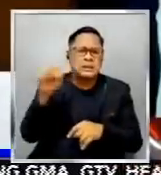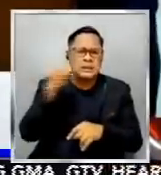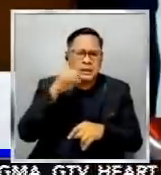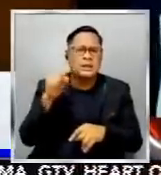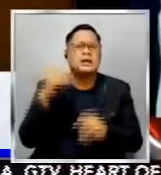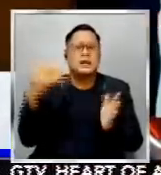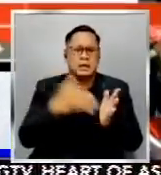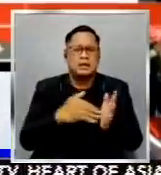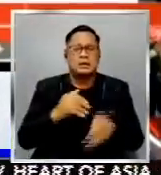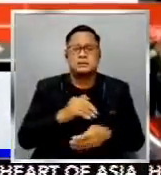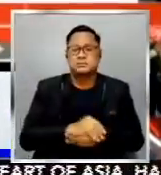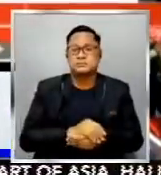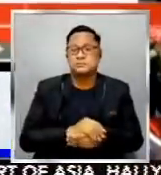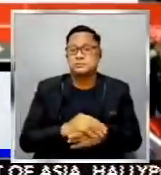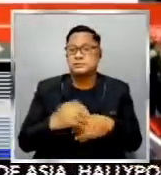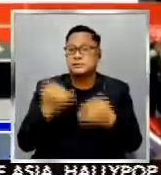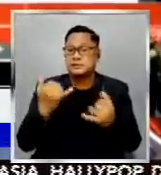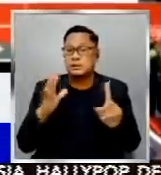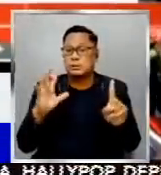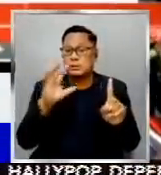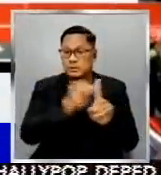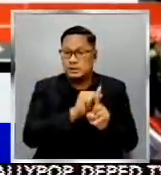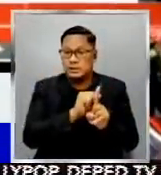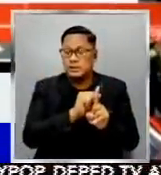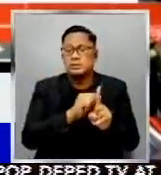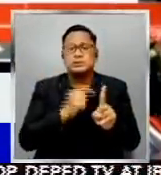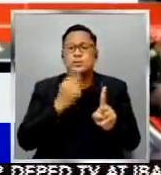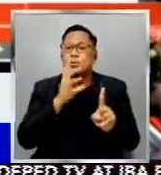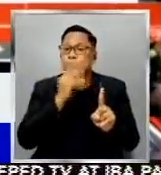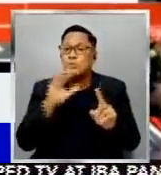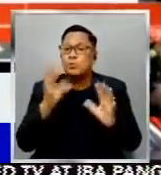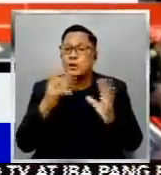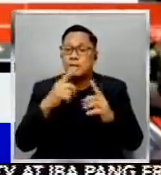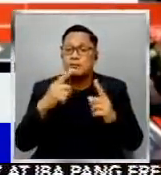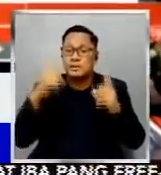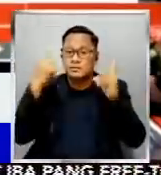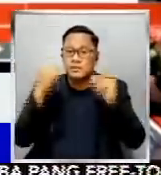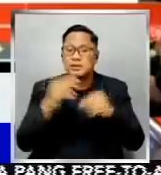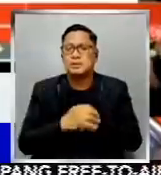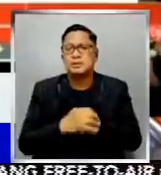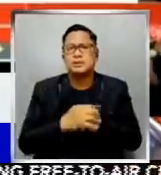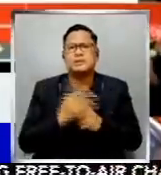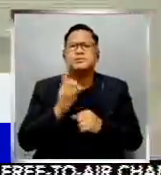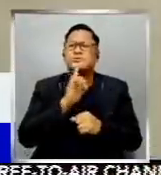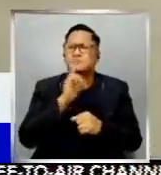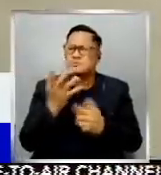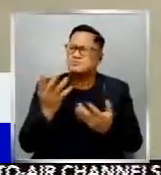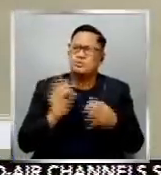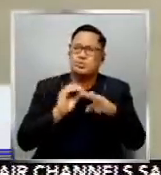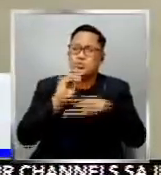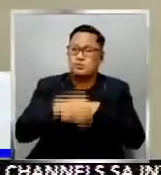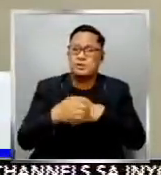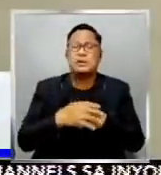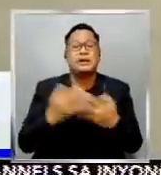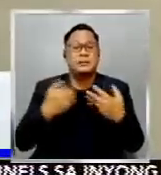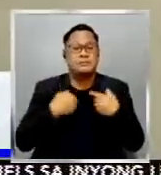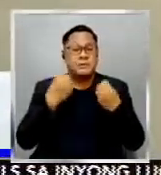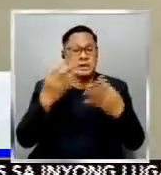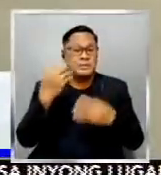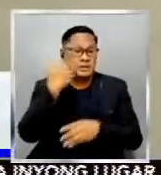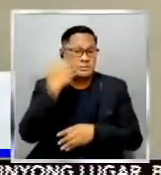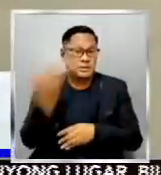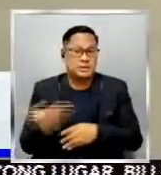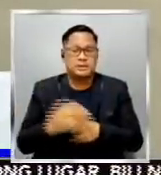Hulihin natin ang mga ito, itong hindi nagsusuot ng face mask kasi para bang sobra nito eh. Ang dami na namamatay. Sinabihan na raw ni Police